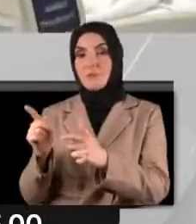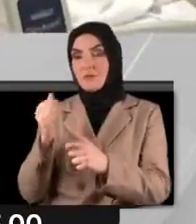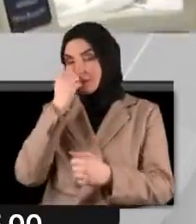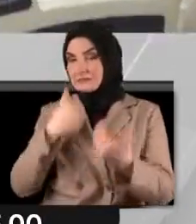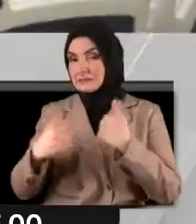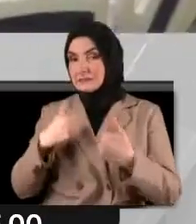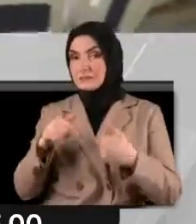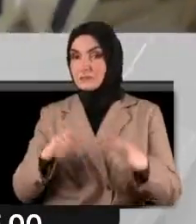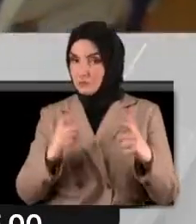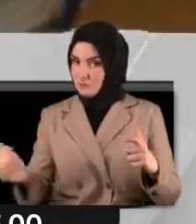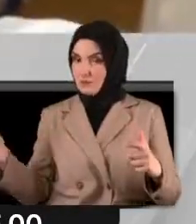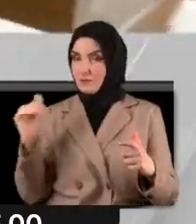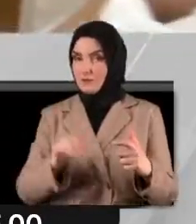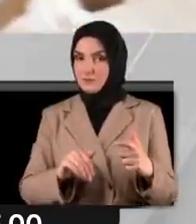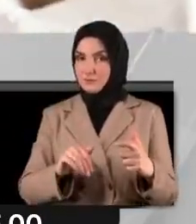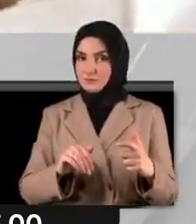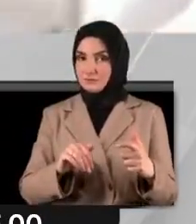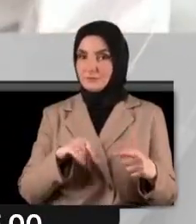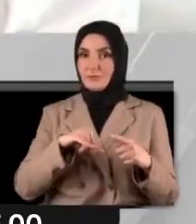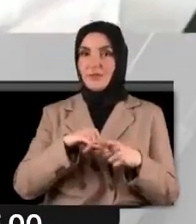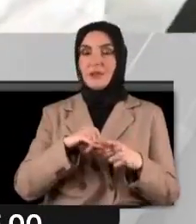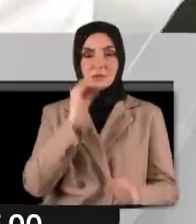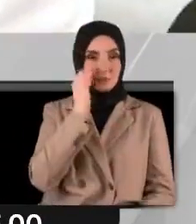Bayram Köroğlu ve